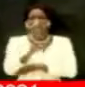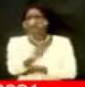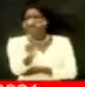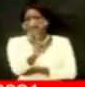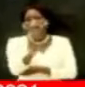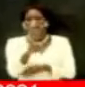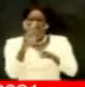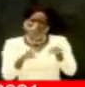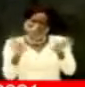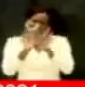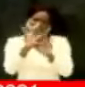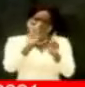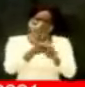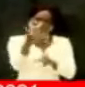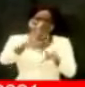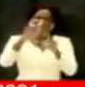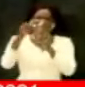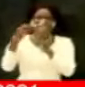atengepo mbali